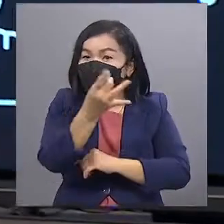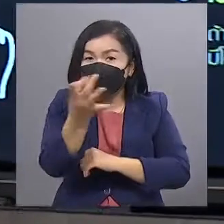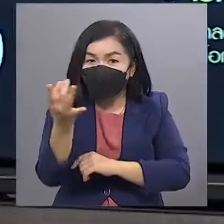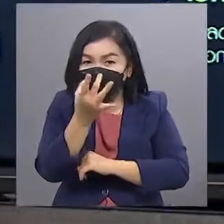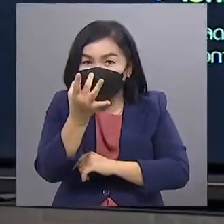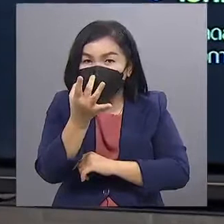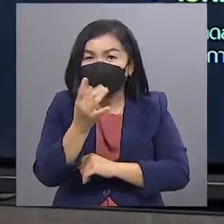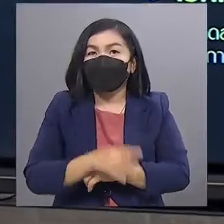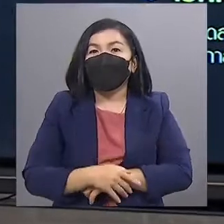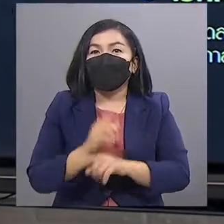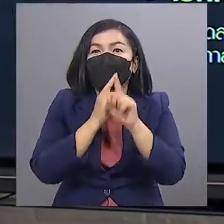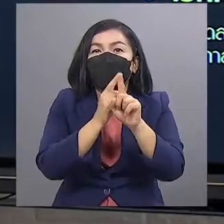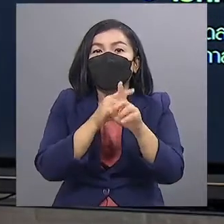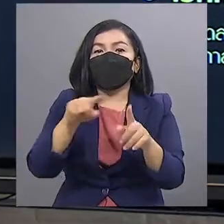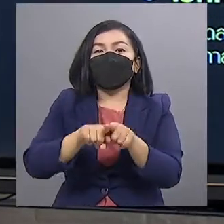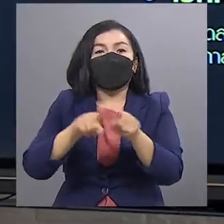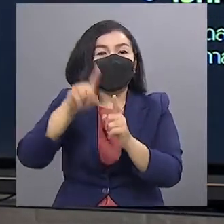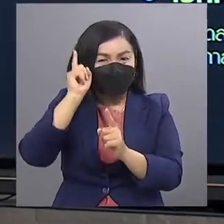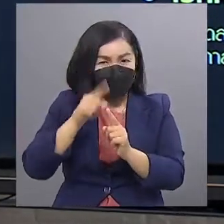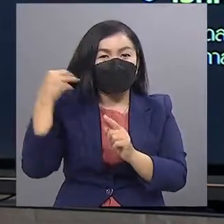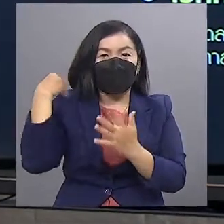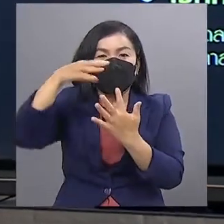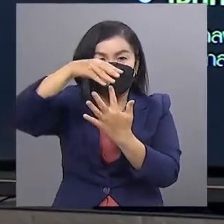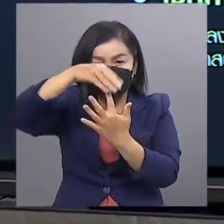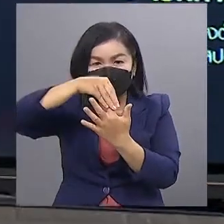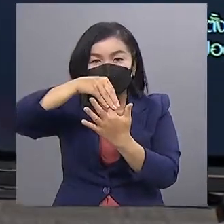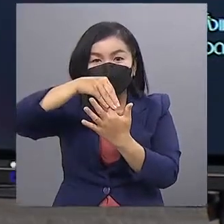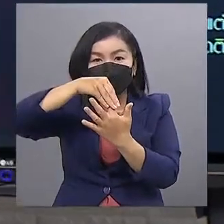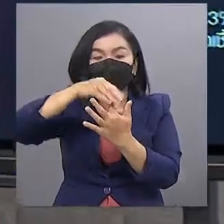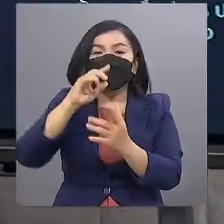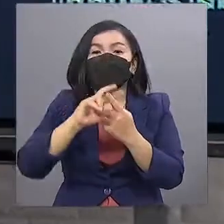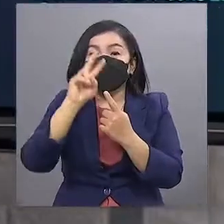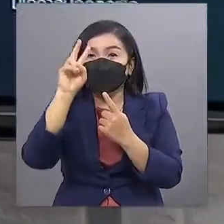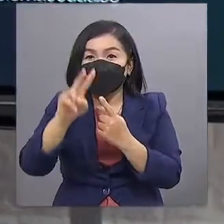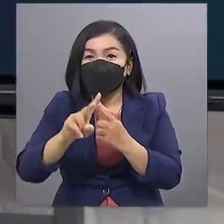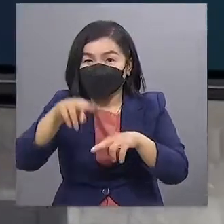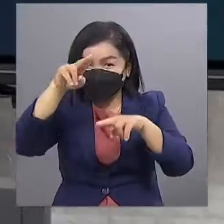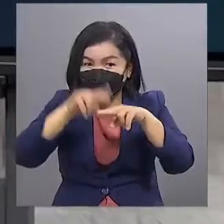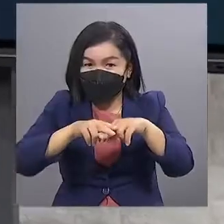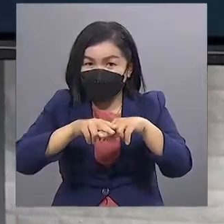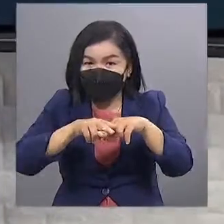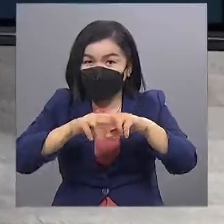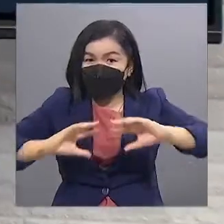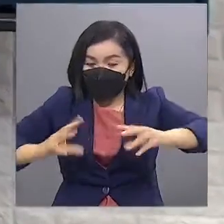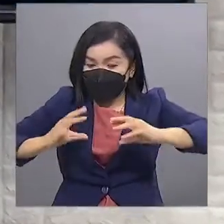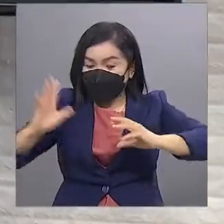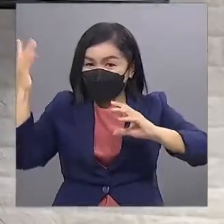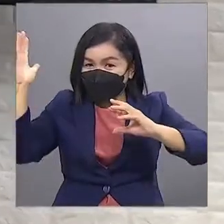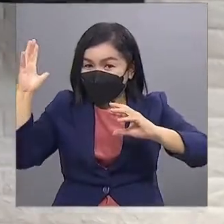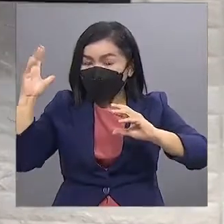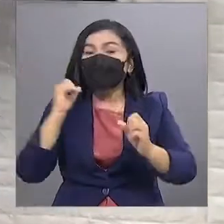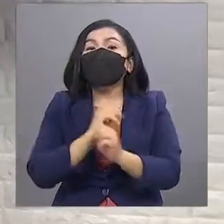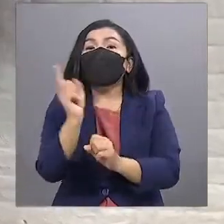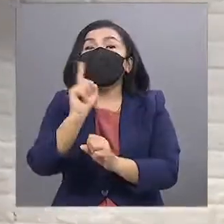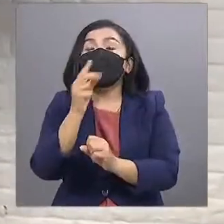บที่ วด OXygen ปลายน้วนะครับอย่างที่สองเป็นเก้าอแบบนี้ ไม่มีร้าเรื่อนนะครับทำอยางไรเดียวผมลอง